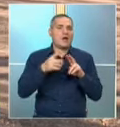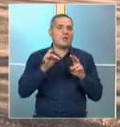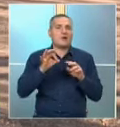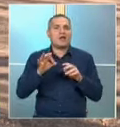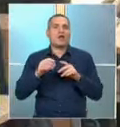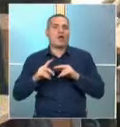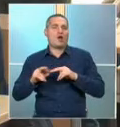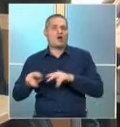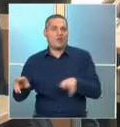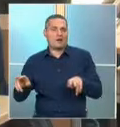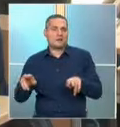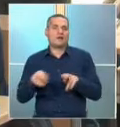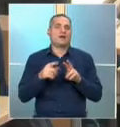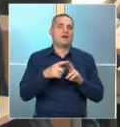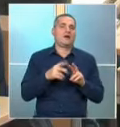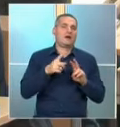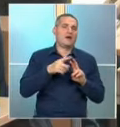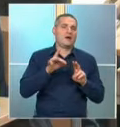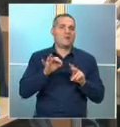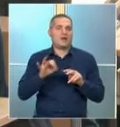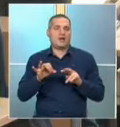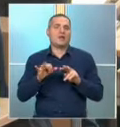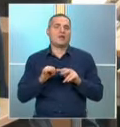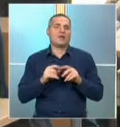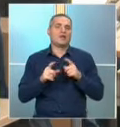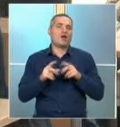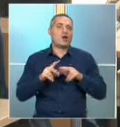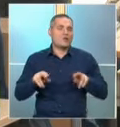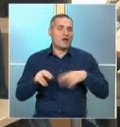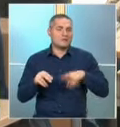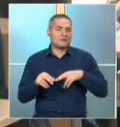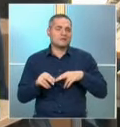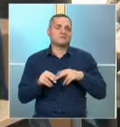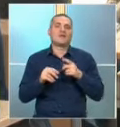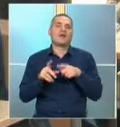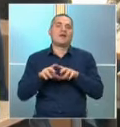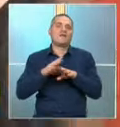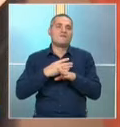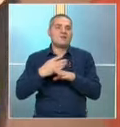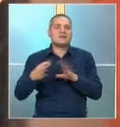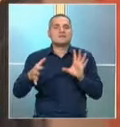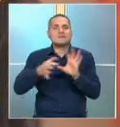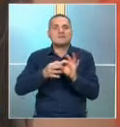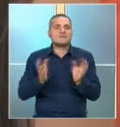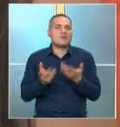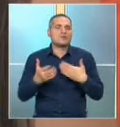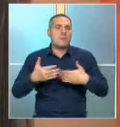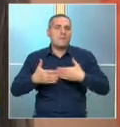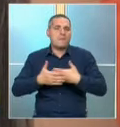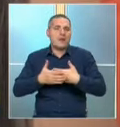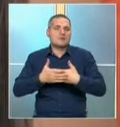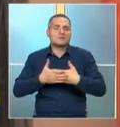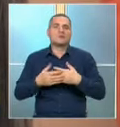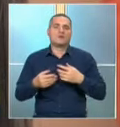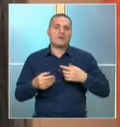завръщане природата и затова родата така винаги се свързва с нещо много близко до